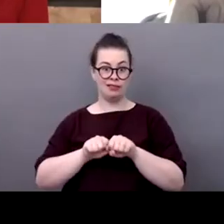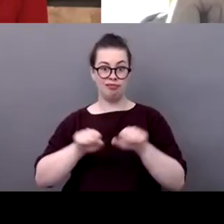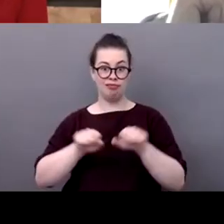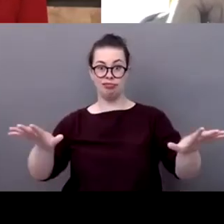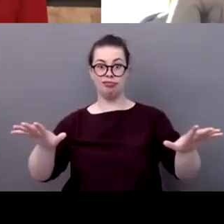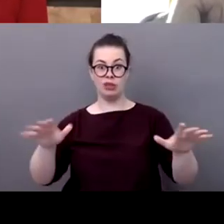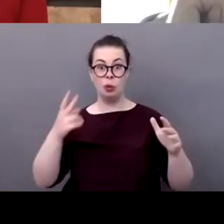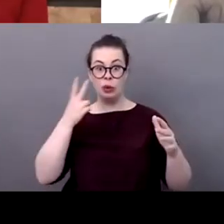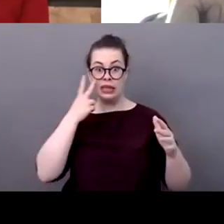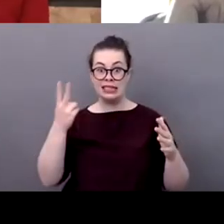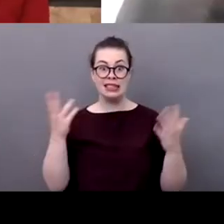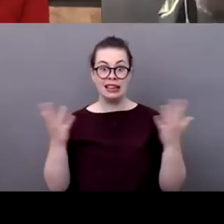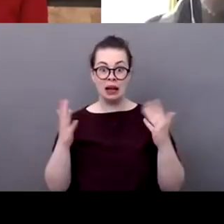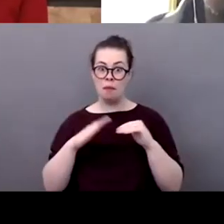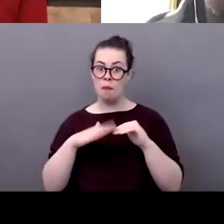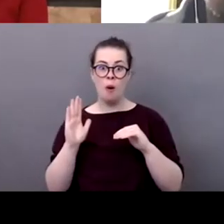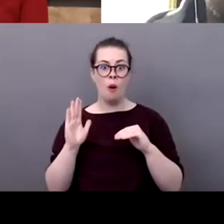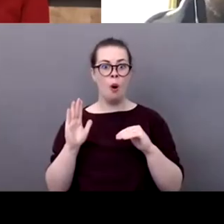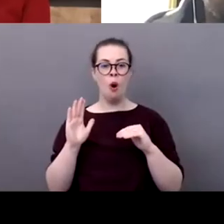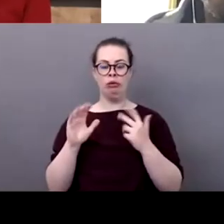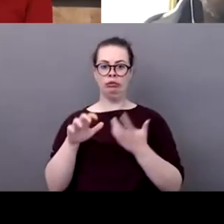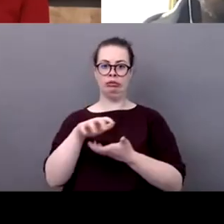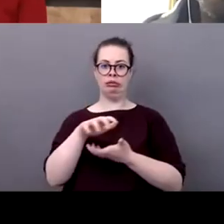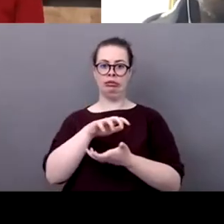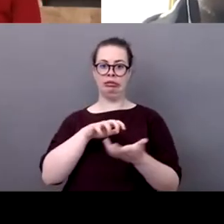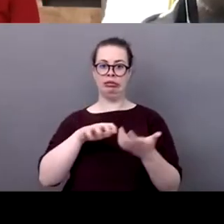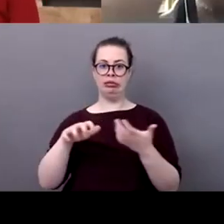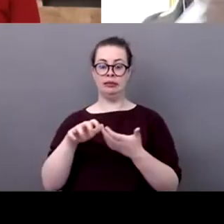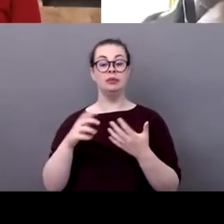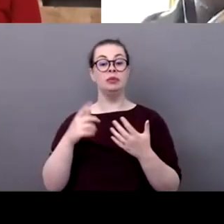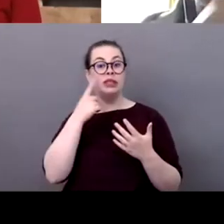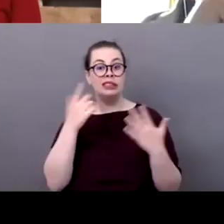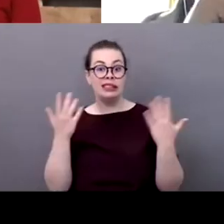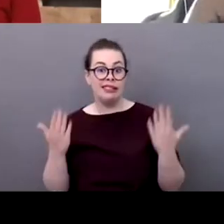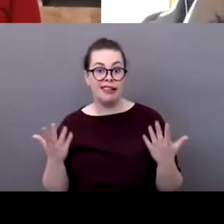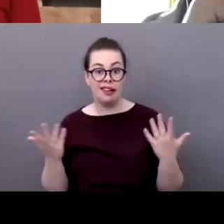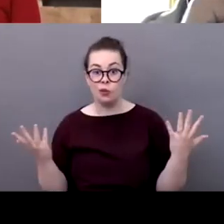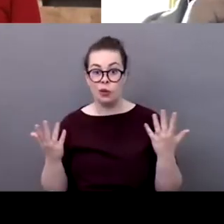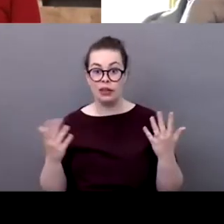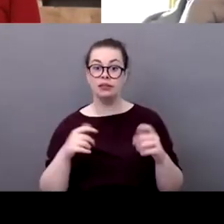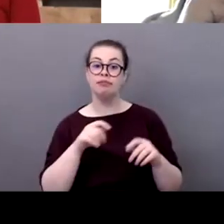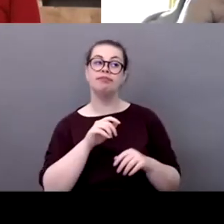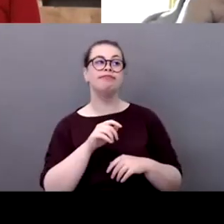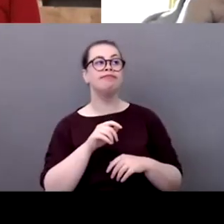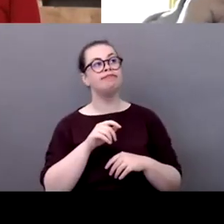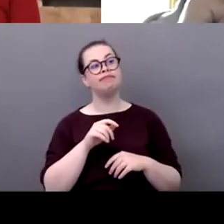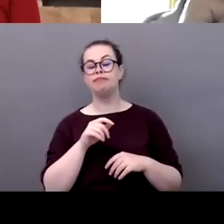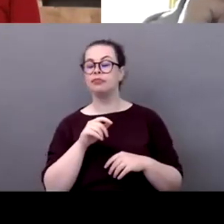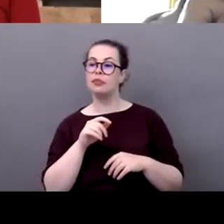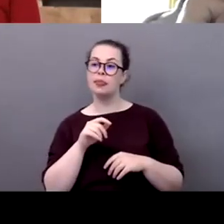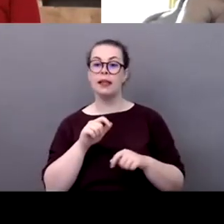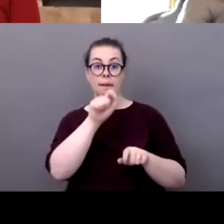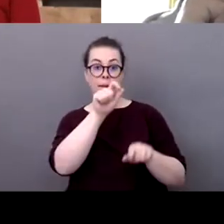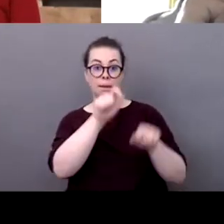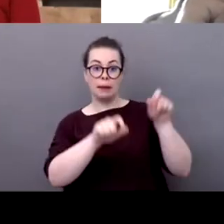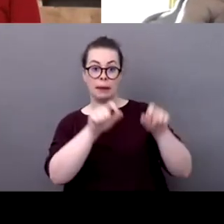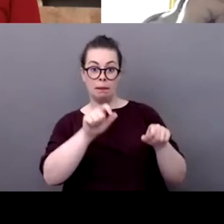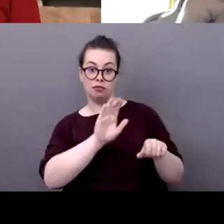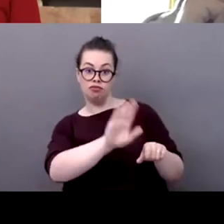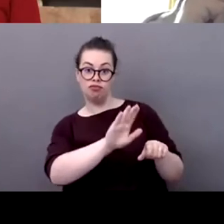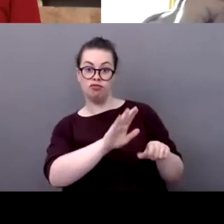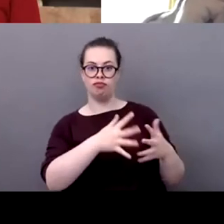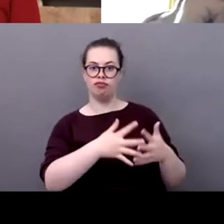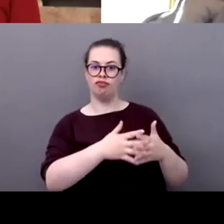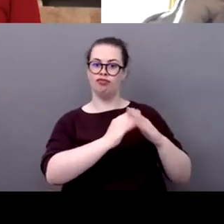qui ont pu, donc des gens qui tiennent des restaurants, qui ont pu finalement sauver leur activité économique en faisant des